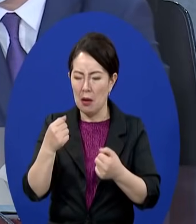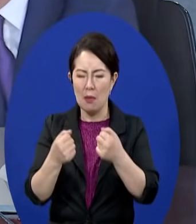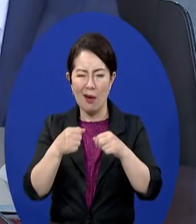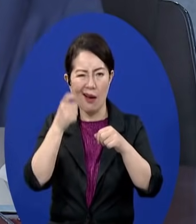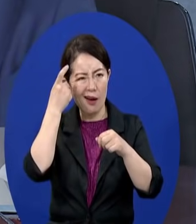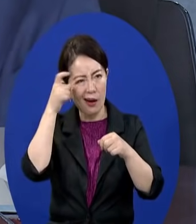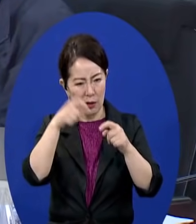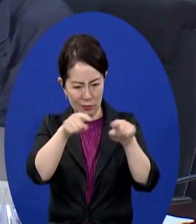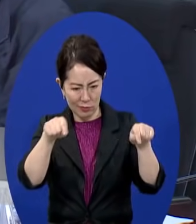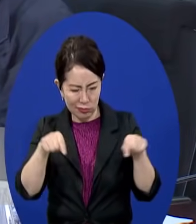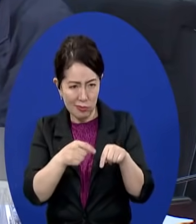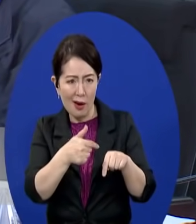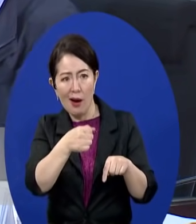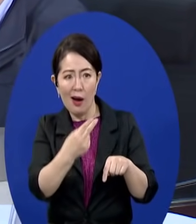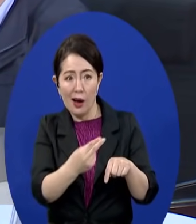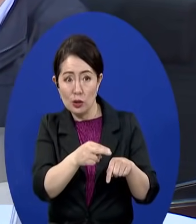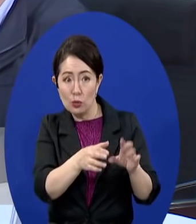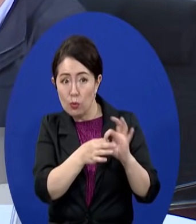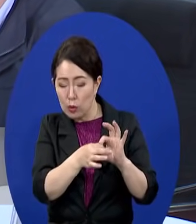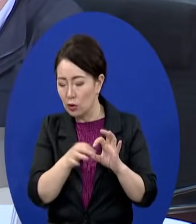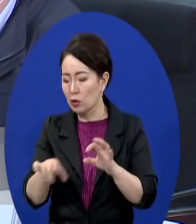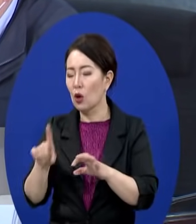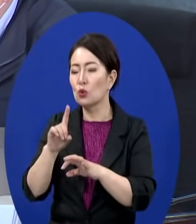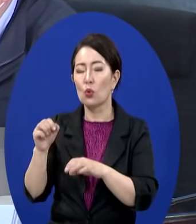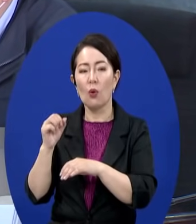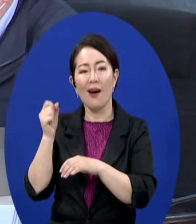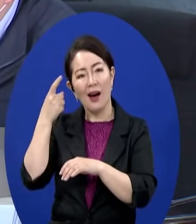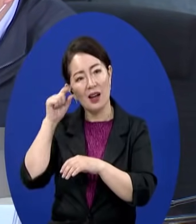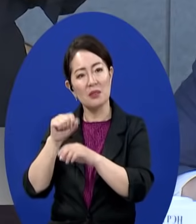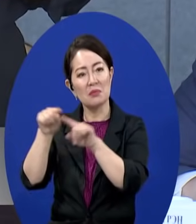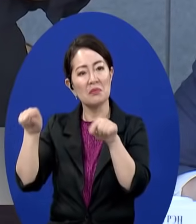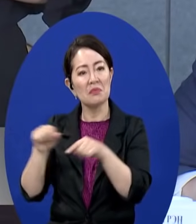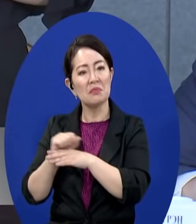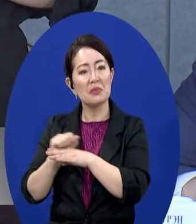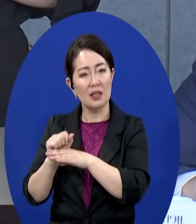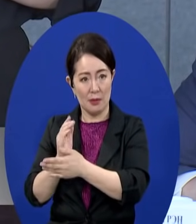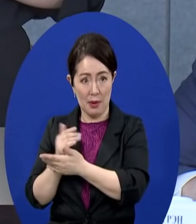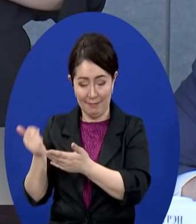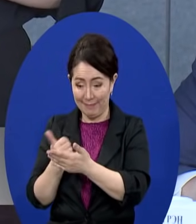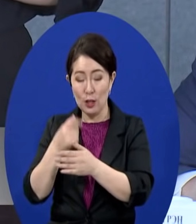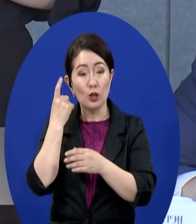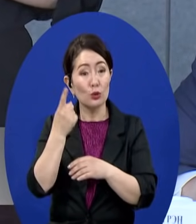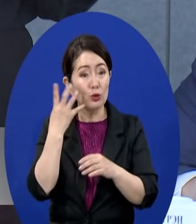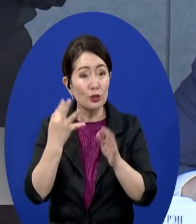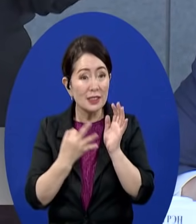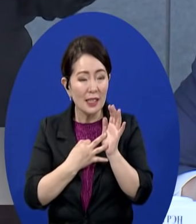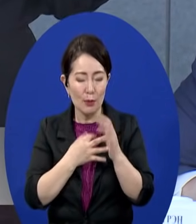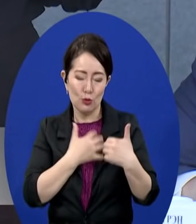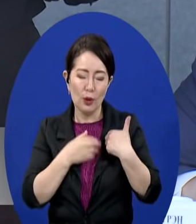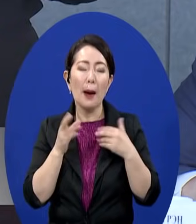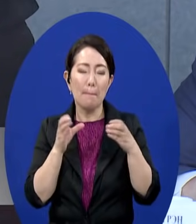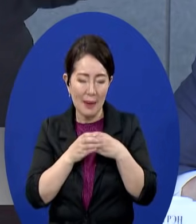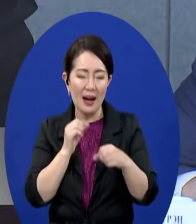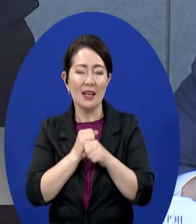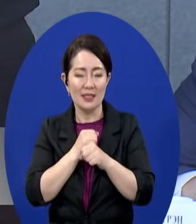гарвал нөөцөнд 100 гаруй санал тоолох машин бэлтгэжээ. Аймаг орон нутгад нөөцийг хөргүүлсэн байна. Нэмэлтээр 148 шуур хабаг ажиллаж байгаа гэдгийг